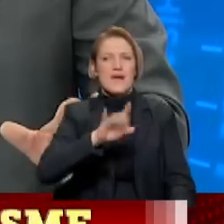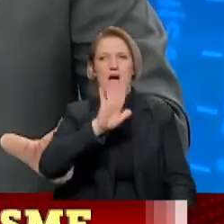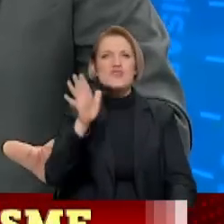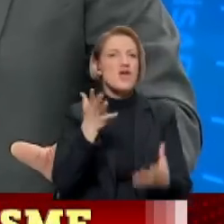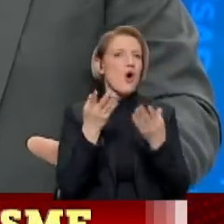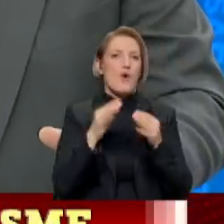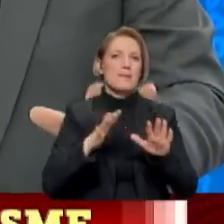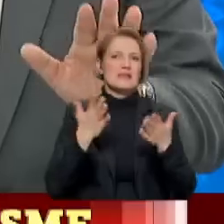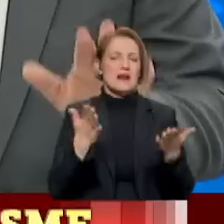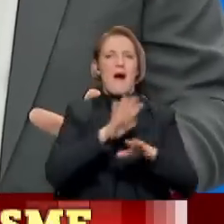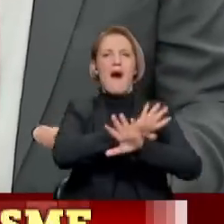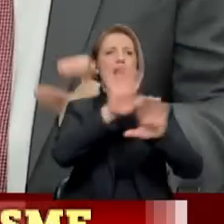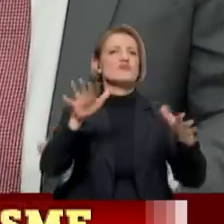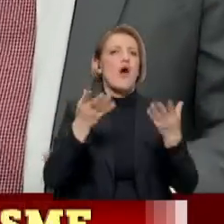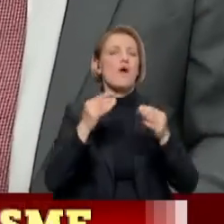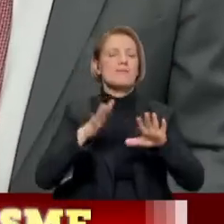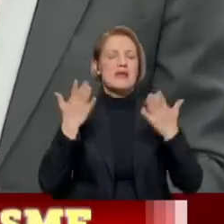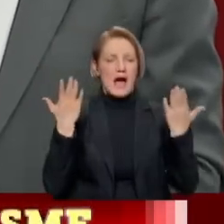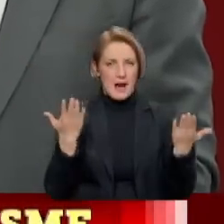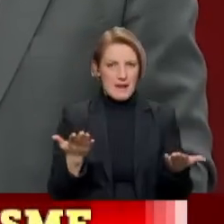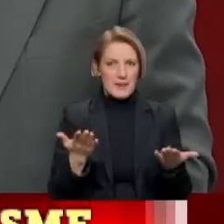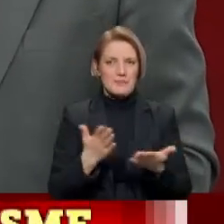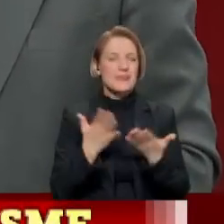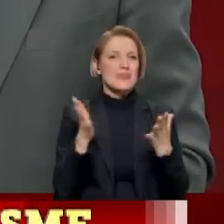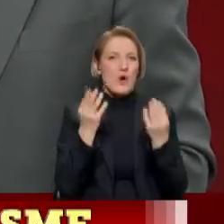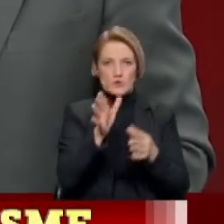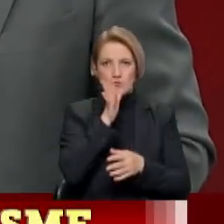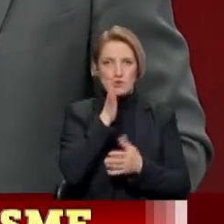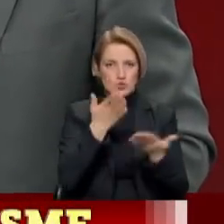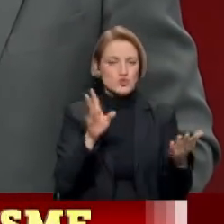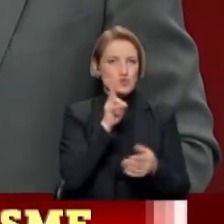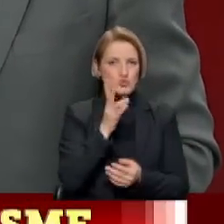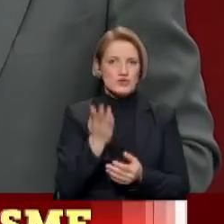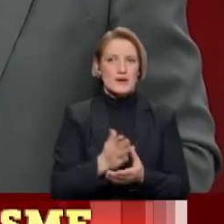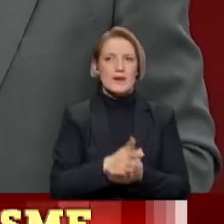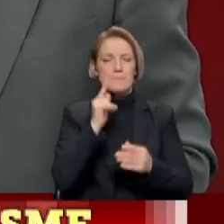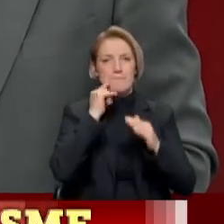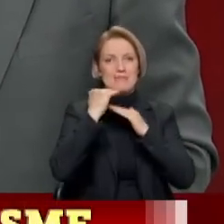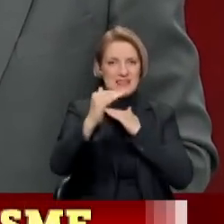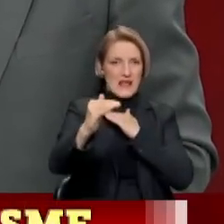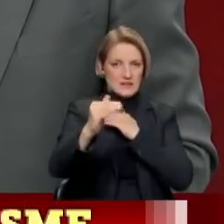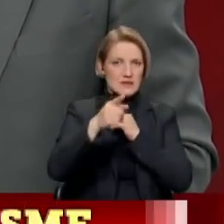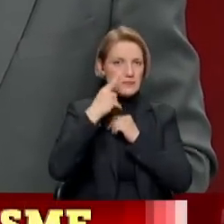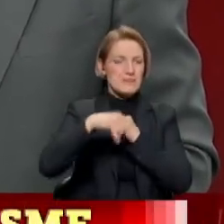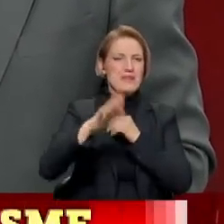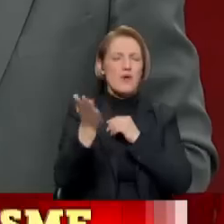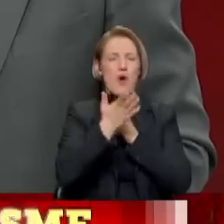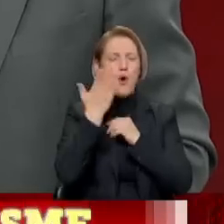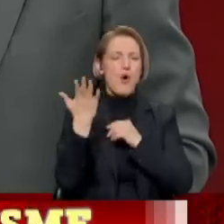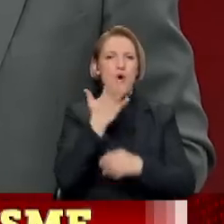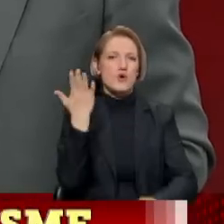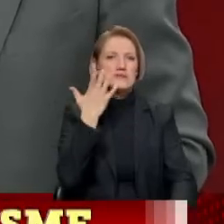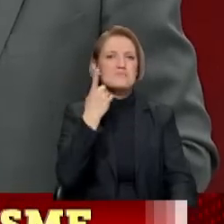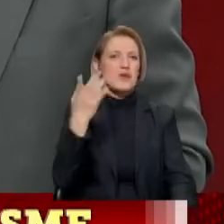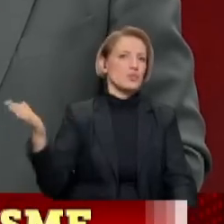şey olabilir. Her şey olabilir ama ne olur biliyor musunuz sonuçta? Millet öyle bir tokat vurur ki